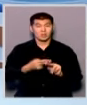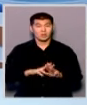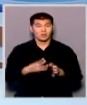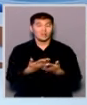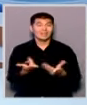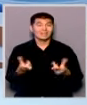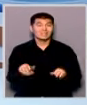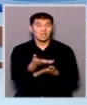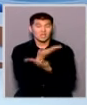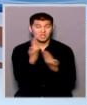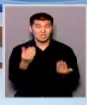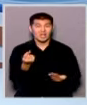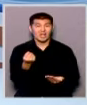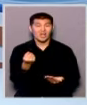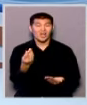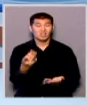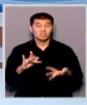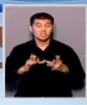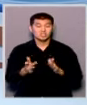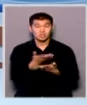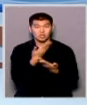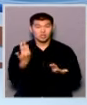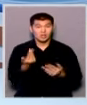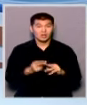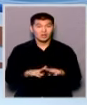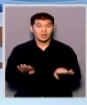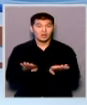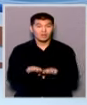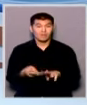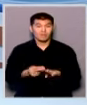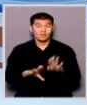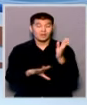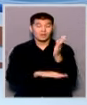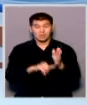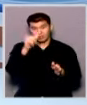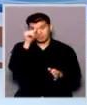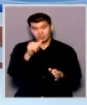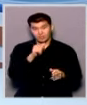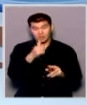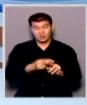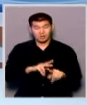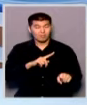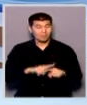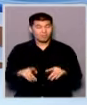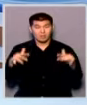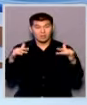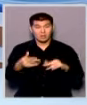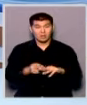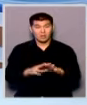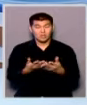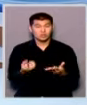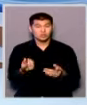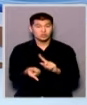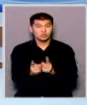объектов, где нет мобильного приложения Ашык. Так как за последний месяц эпидситуация резко ухудшилась. Какие